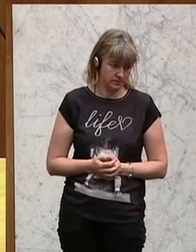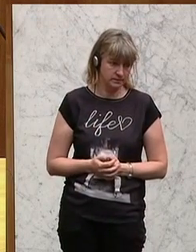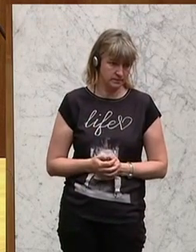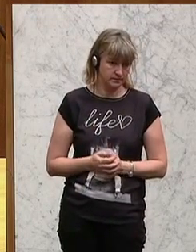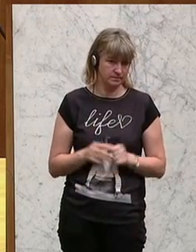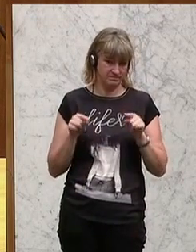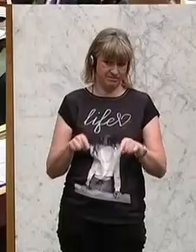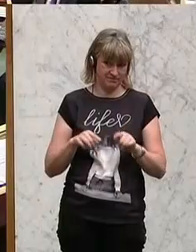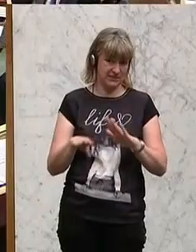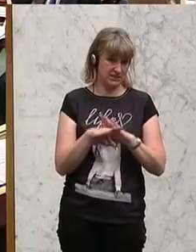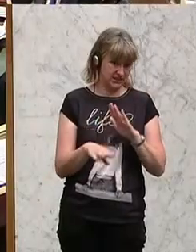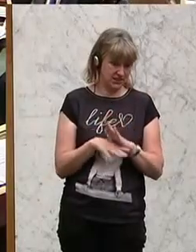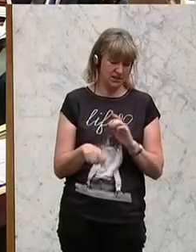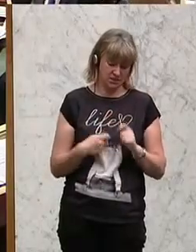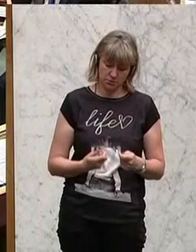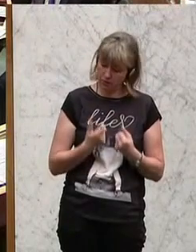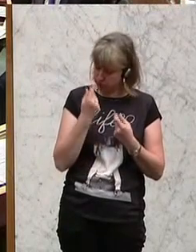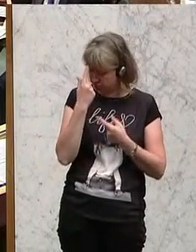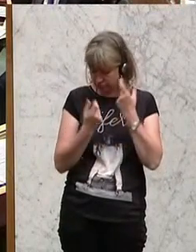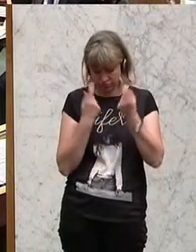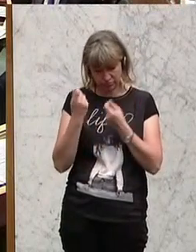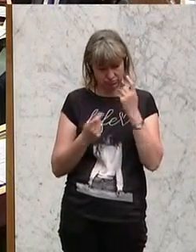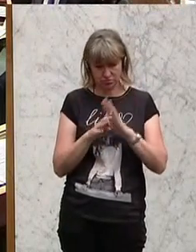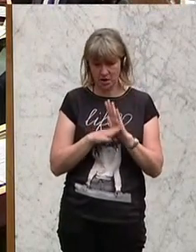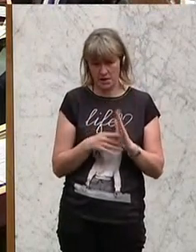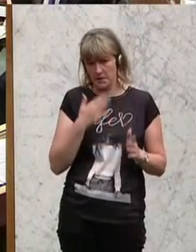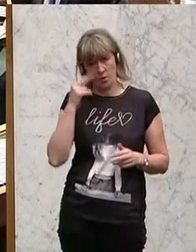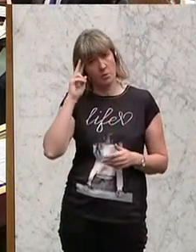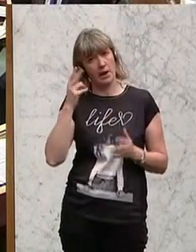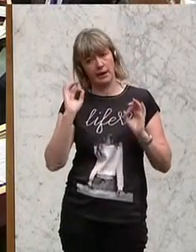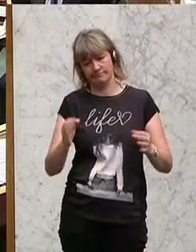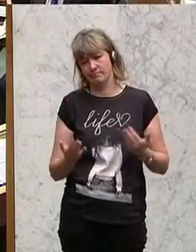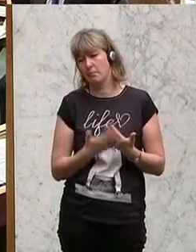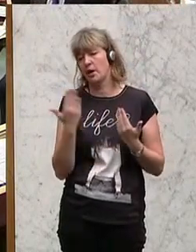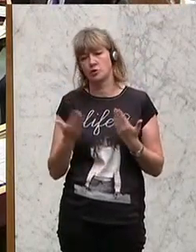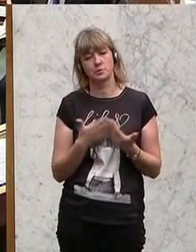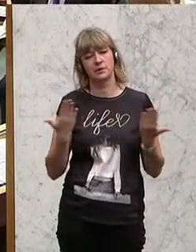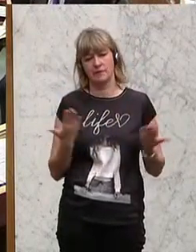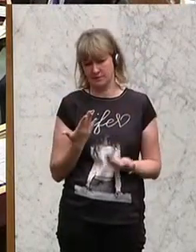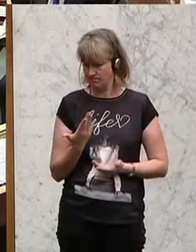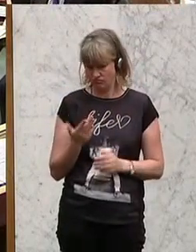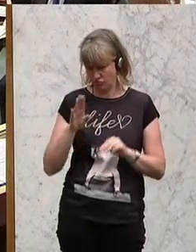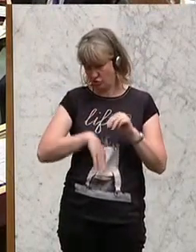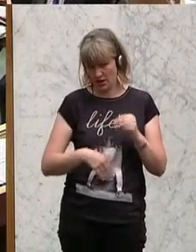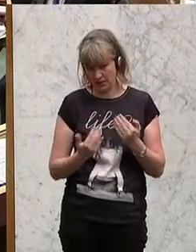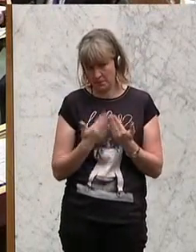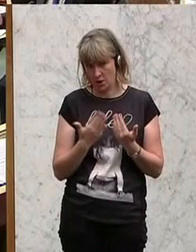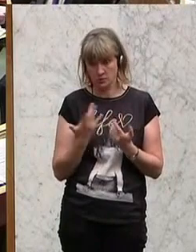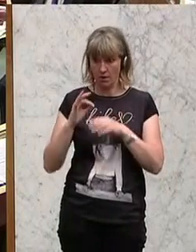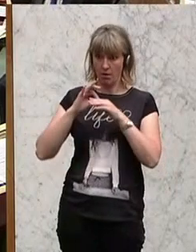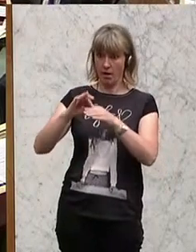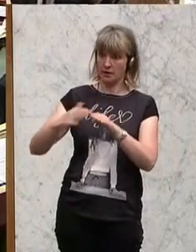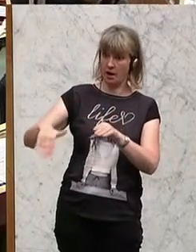Es gibt in diesem Gesetz auch viele Regelungen, die nicht durchdacht sind. Nur um ein paar Beispiele zu nennen. Ganz besonders bedenklich ist zum Beispiel, dass